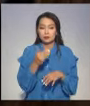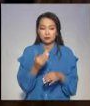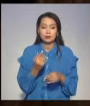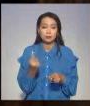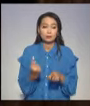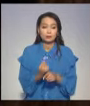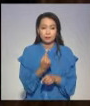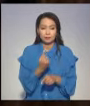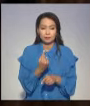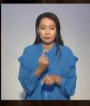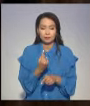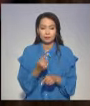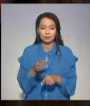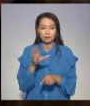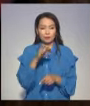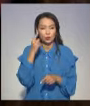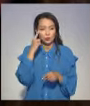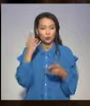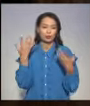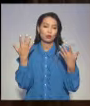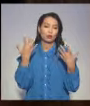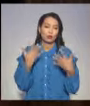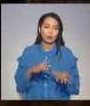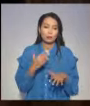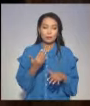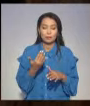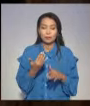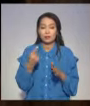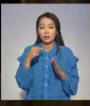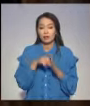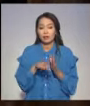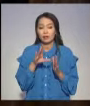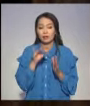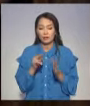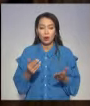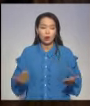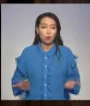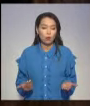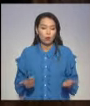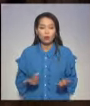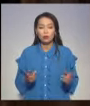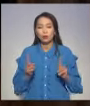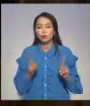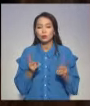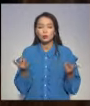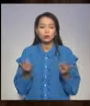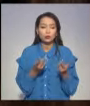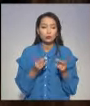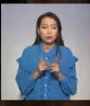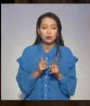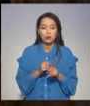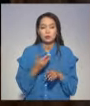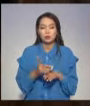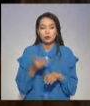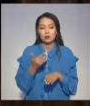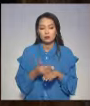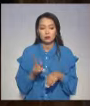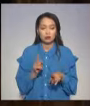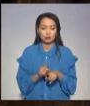алғашында бәрі бітті деп ойлайды. Себебі ішке түскен вирус өмірге керекті талшықтарды бірте-бірте